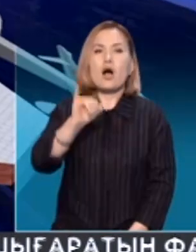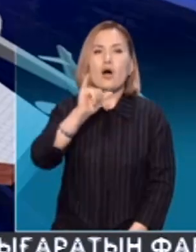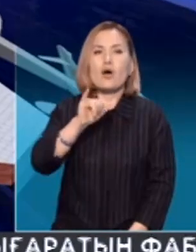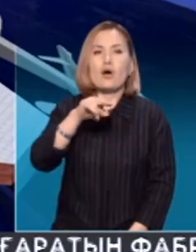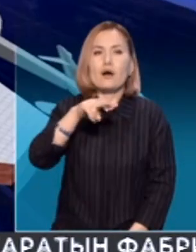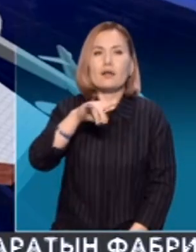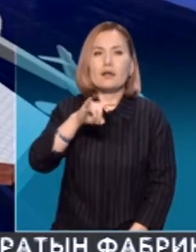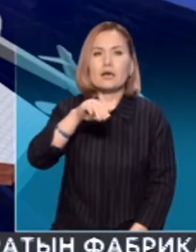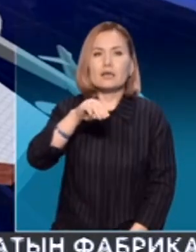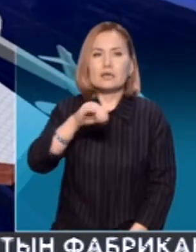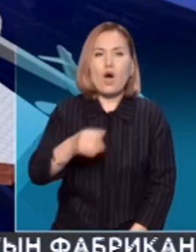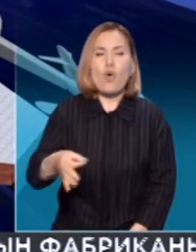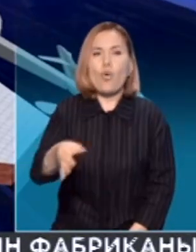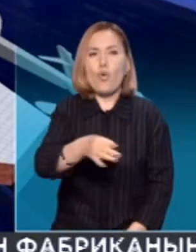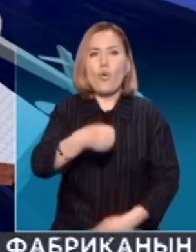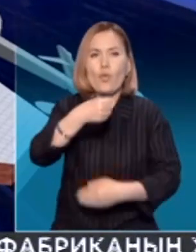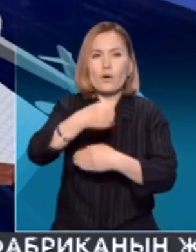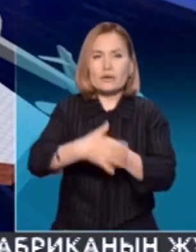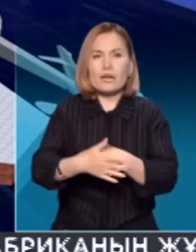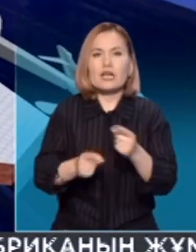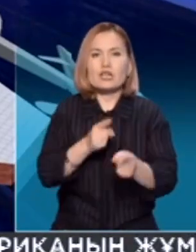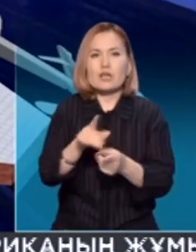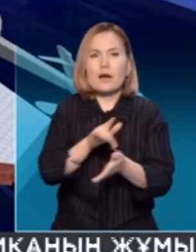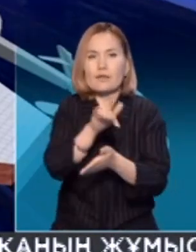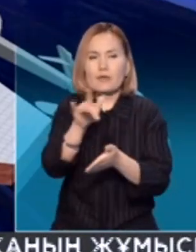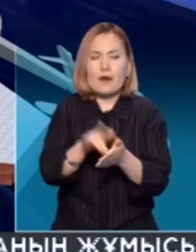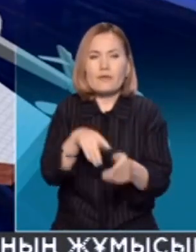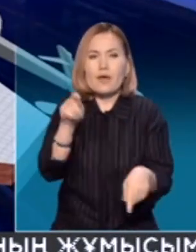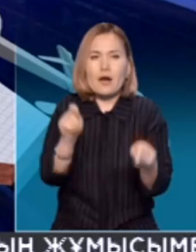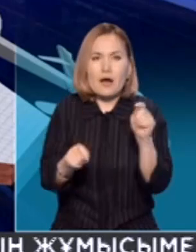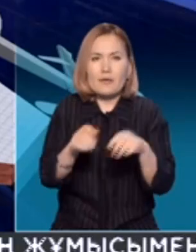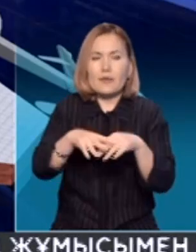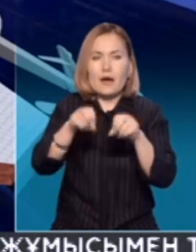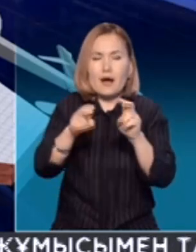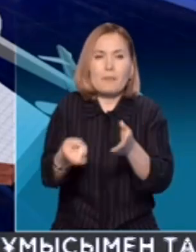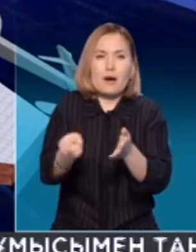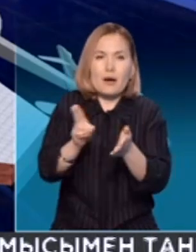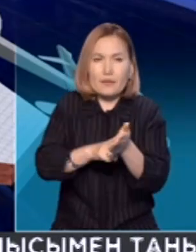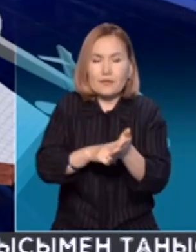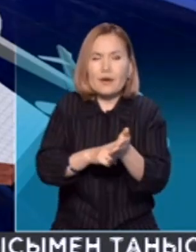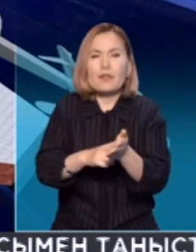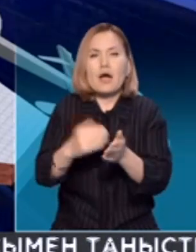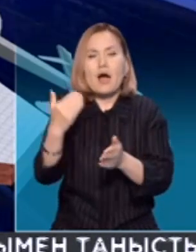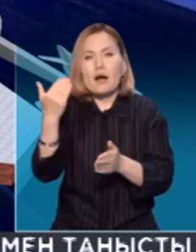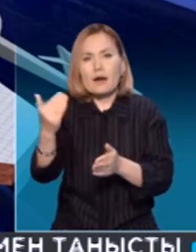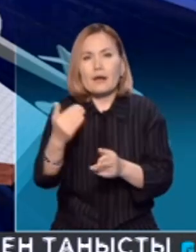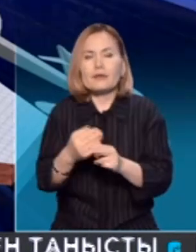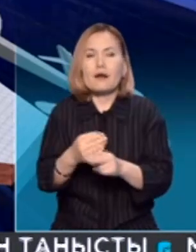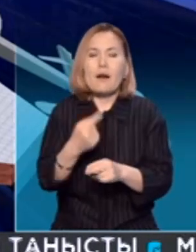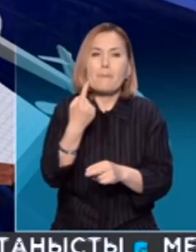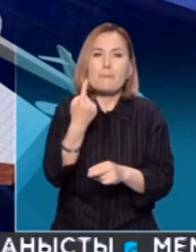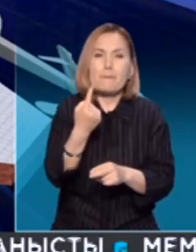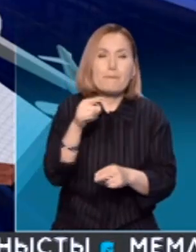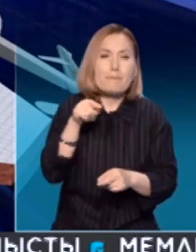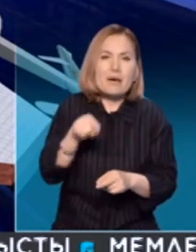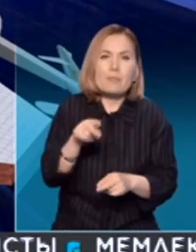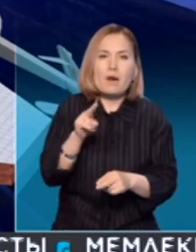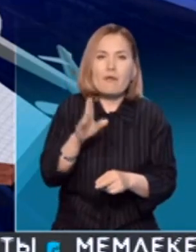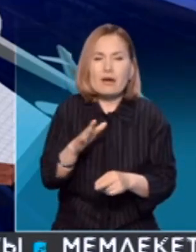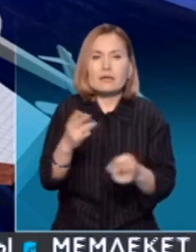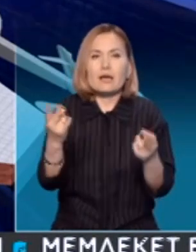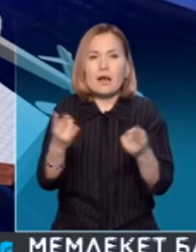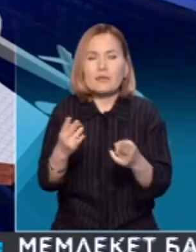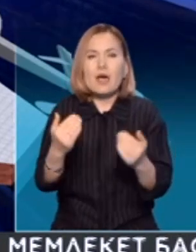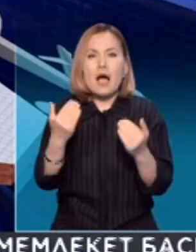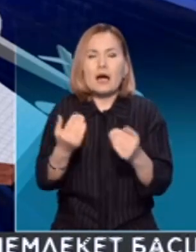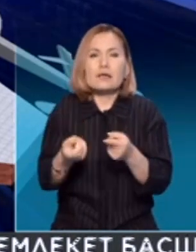Ұлытау облысының орталығы Жезқазғанға жан жақтан келген мамандар үшін бастапқыда кемі 1000 пәтер қажет. Осыған байланысты қазір